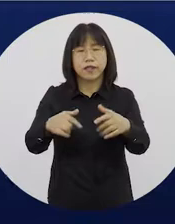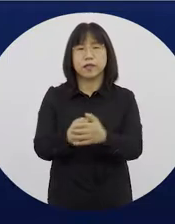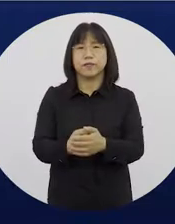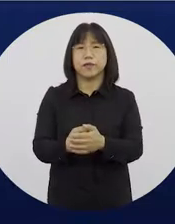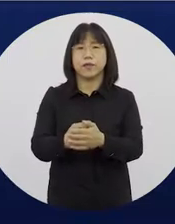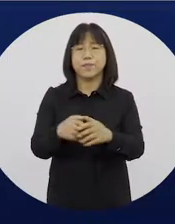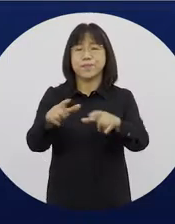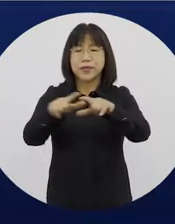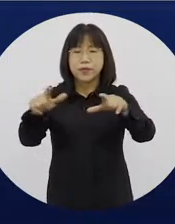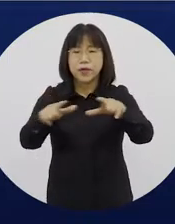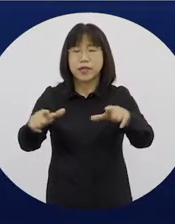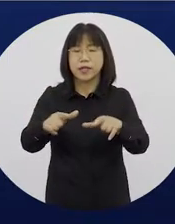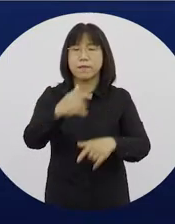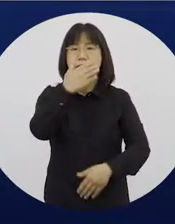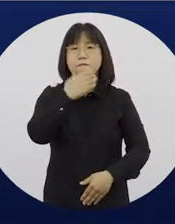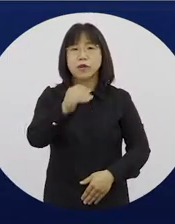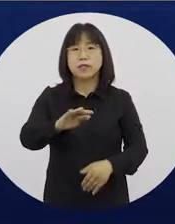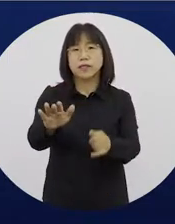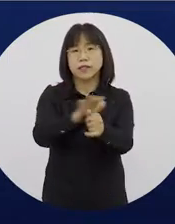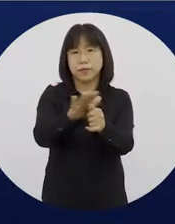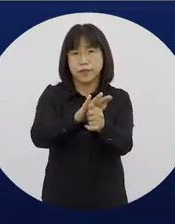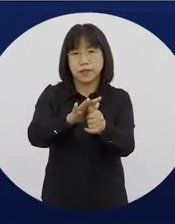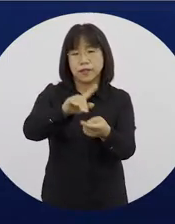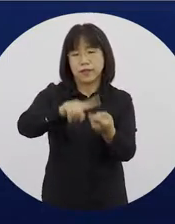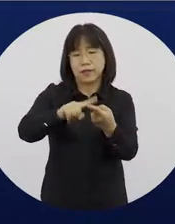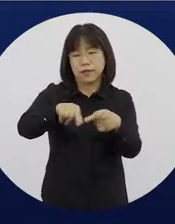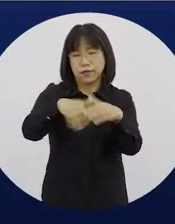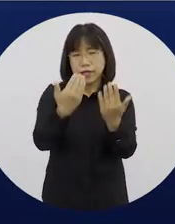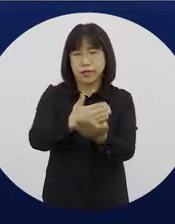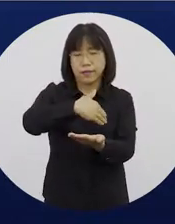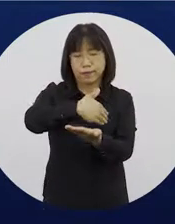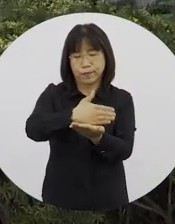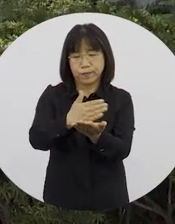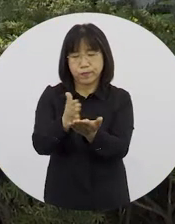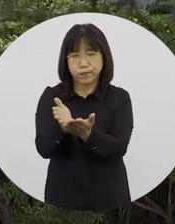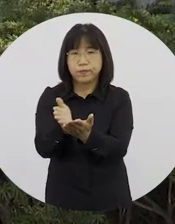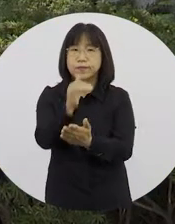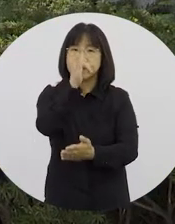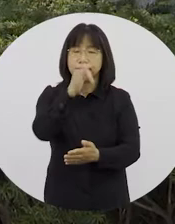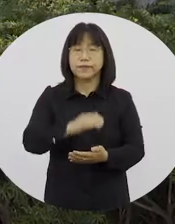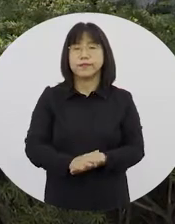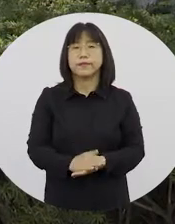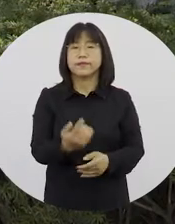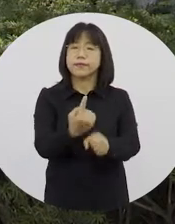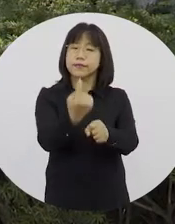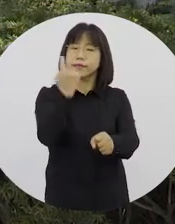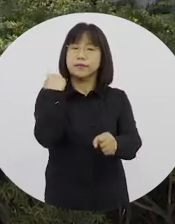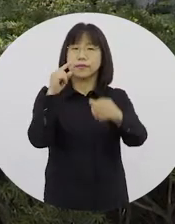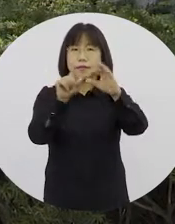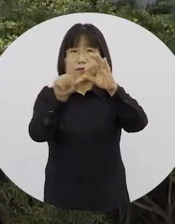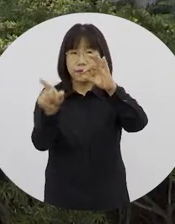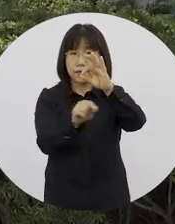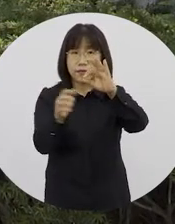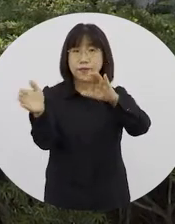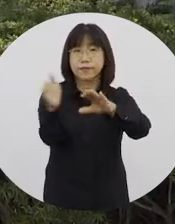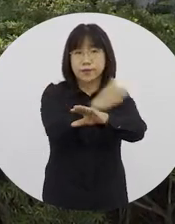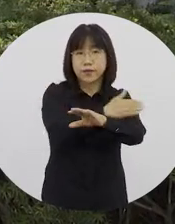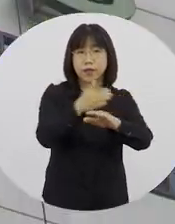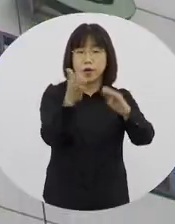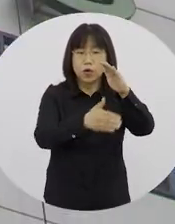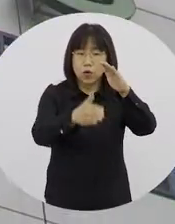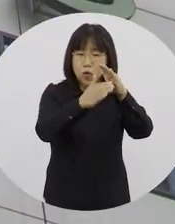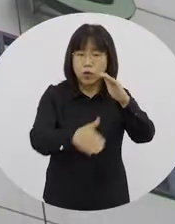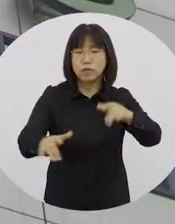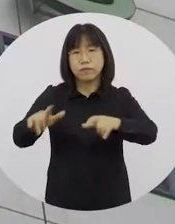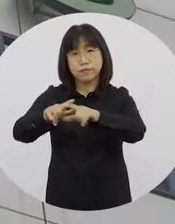지원하는 다양한 복지자원들이 분야별로 담겨 있습니다. 강서구는 지난해 10월부터 지역 내 공공